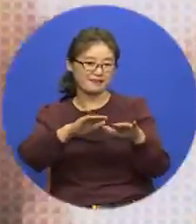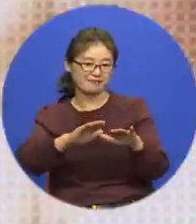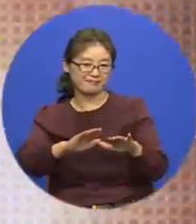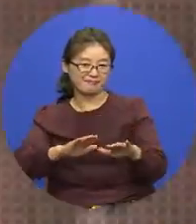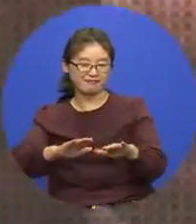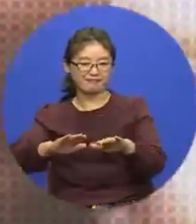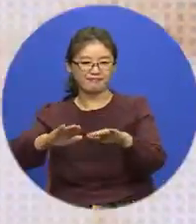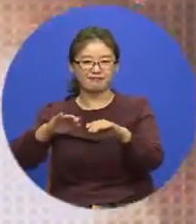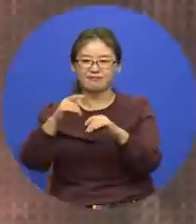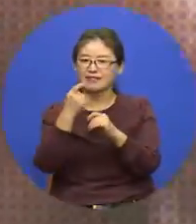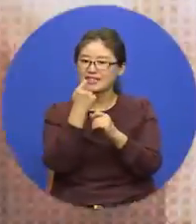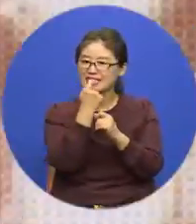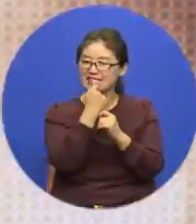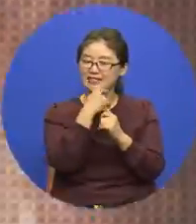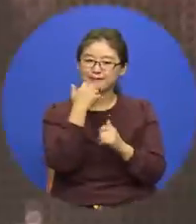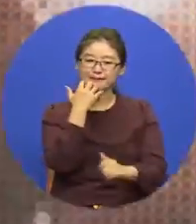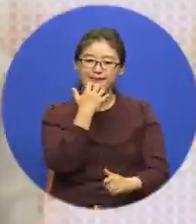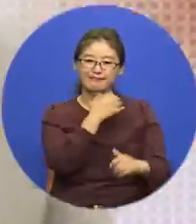어디 물결